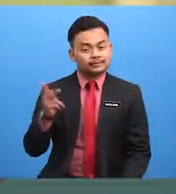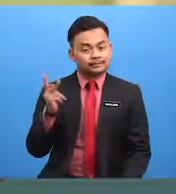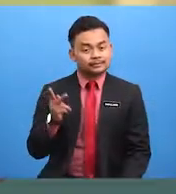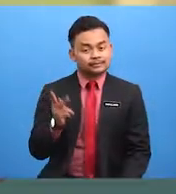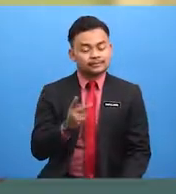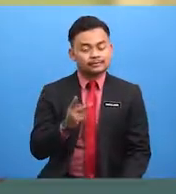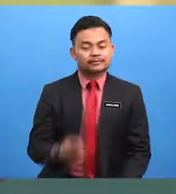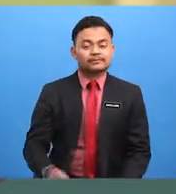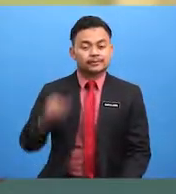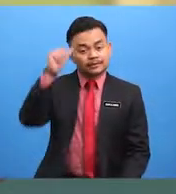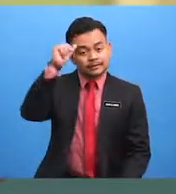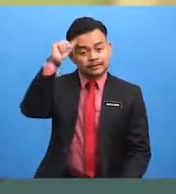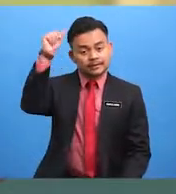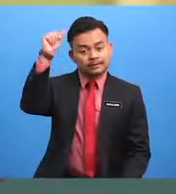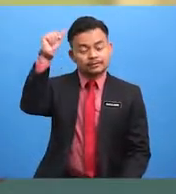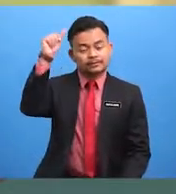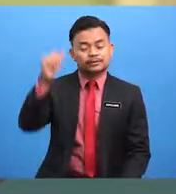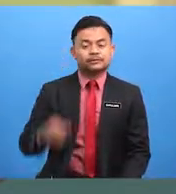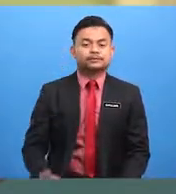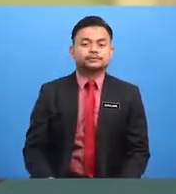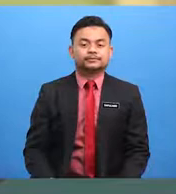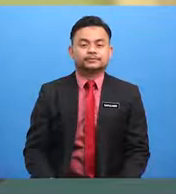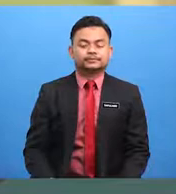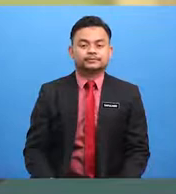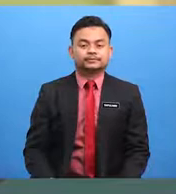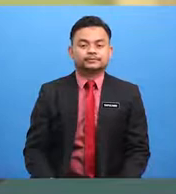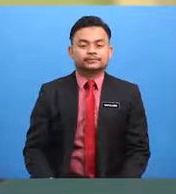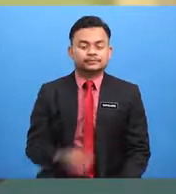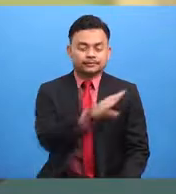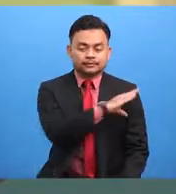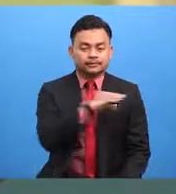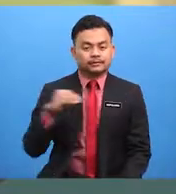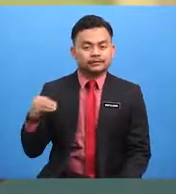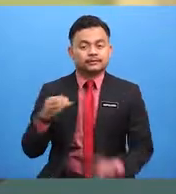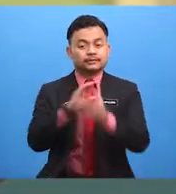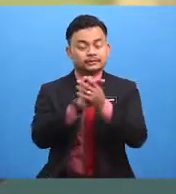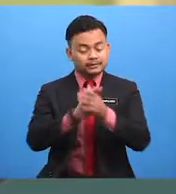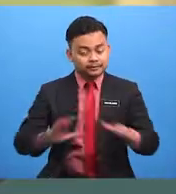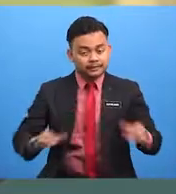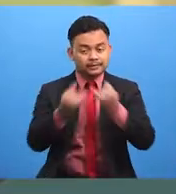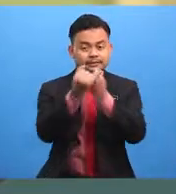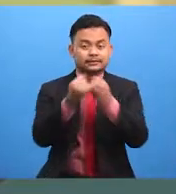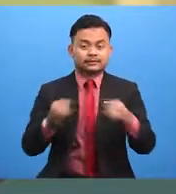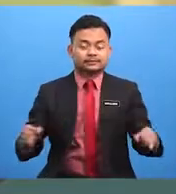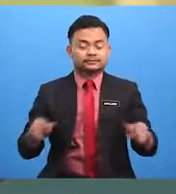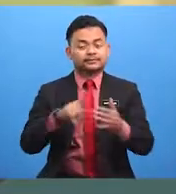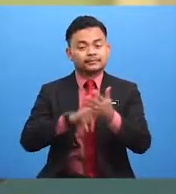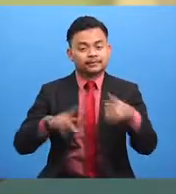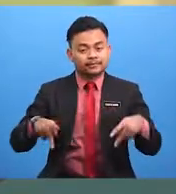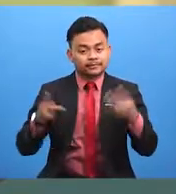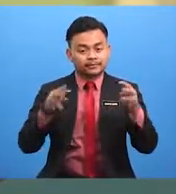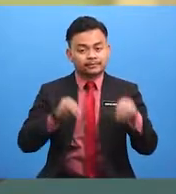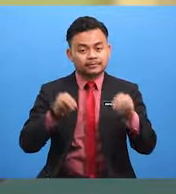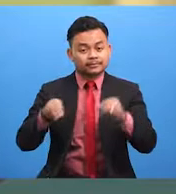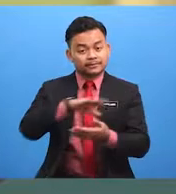Bismillahirrahmanirrahim. Assalamualaikum warahmatullahi wabarakatuh dan selamat sejahtera. Apa khabar murid-murid